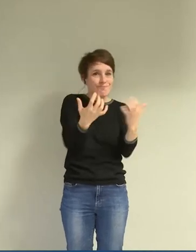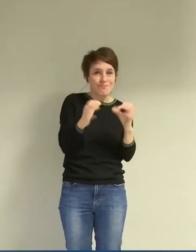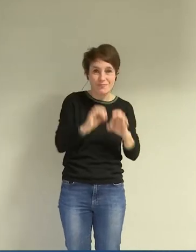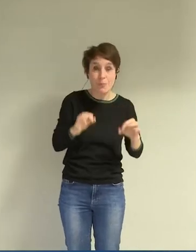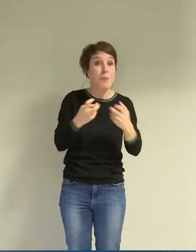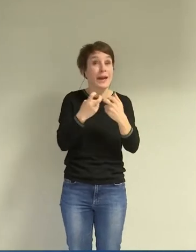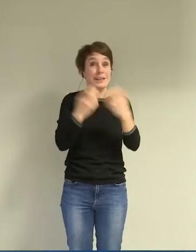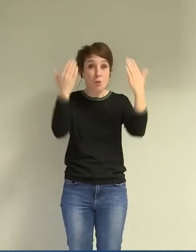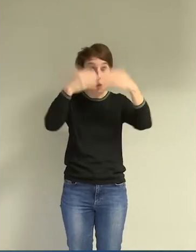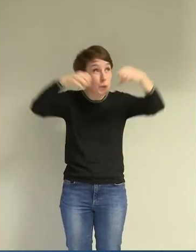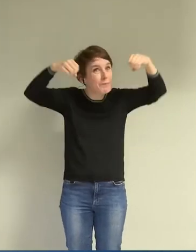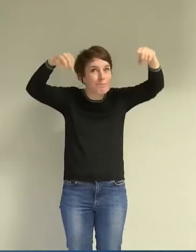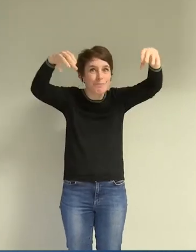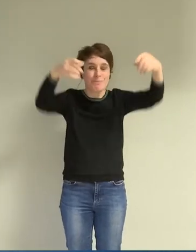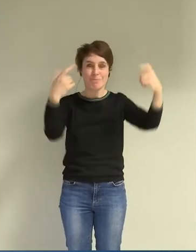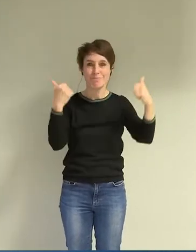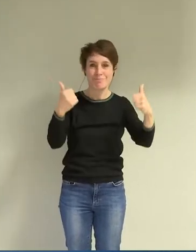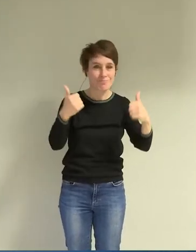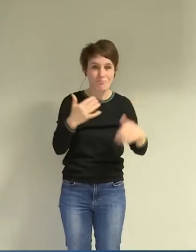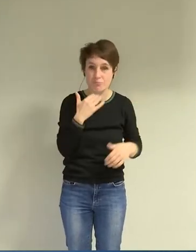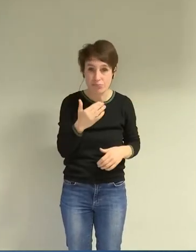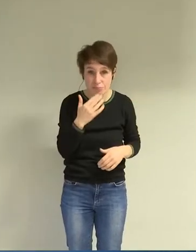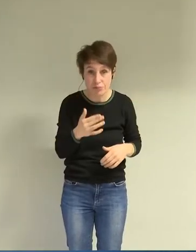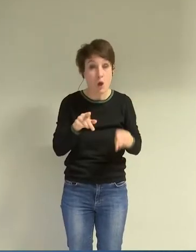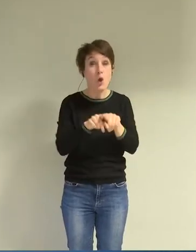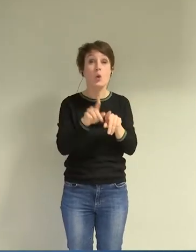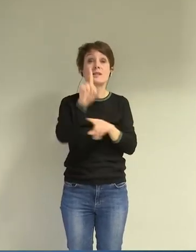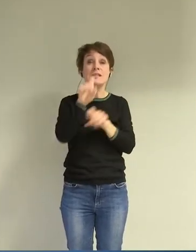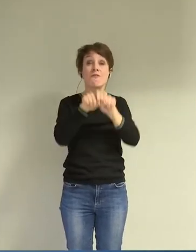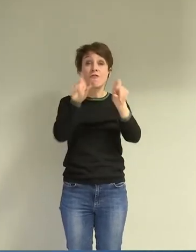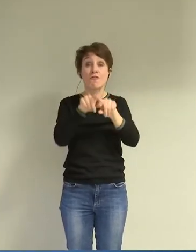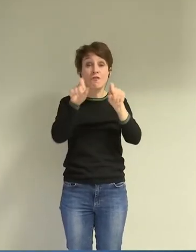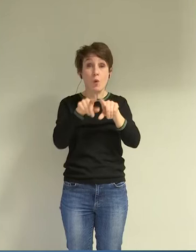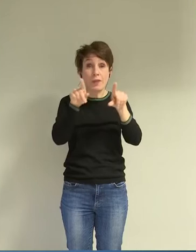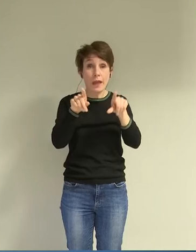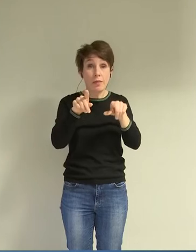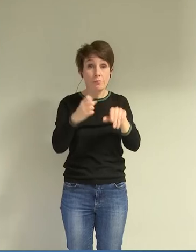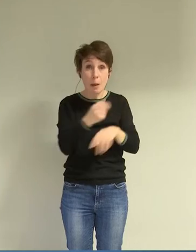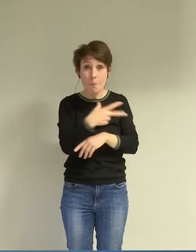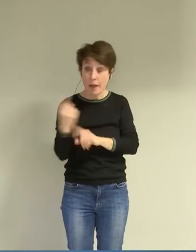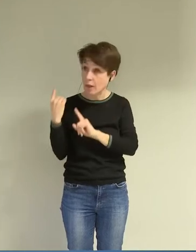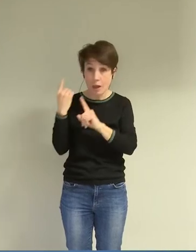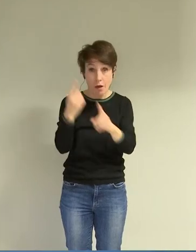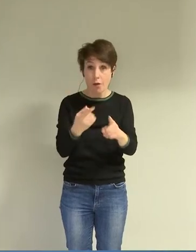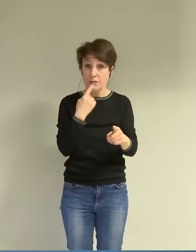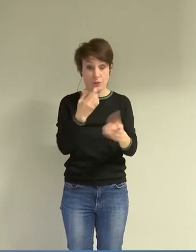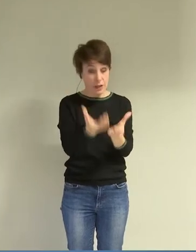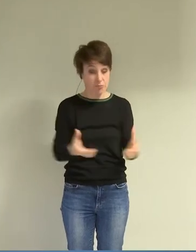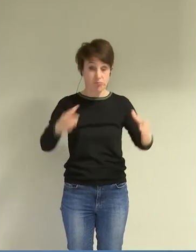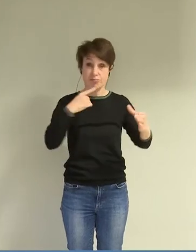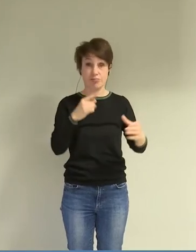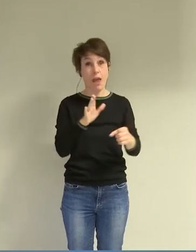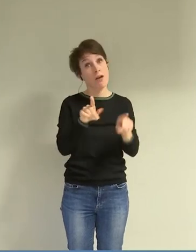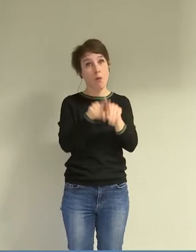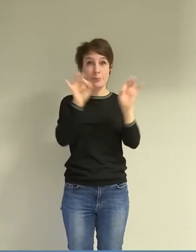et la fox et la fontaine ne fonctionne toujours pas devenu un dépotoir de déchets en tout genre vous allez